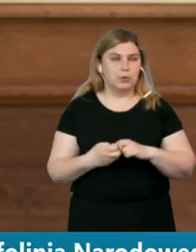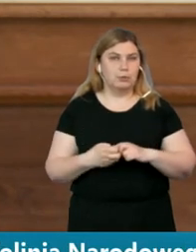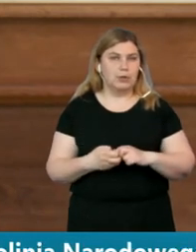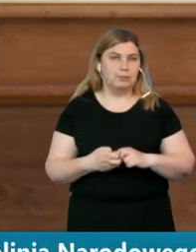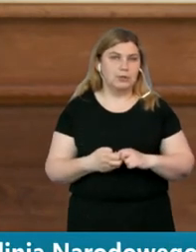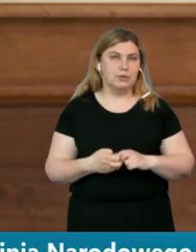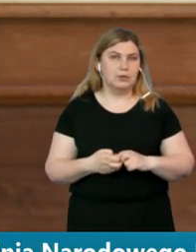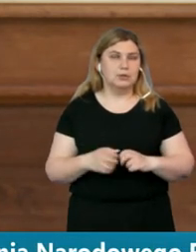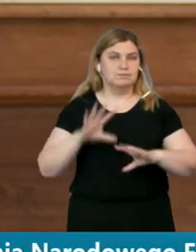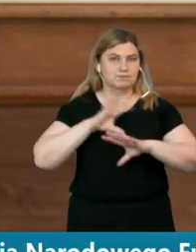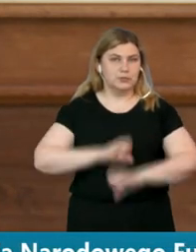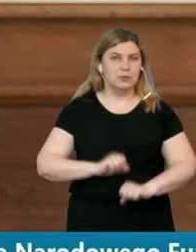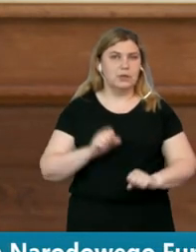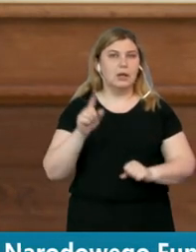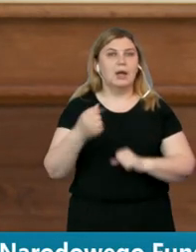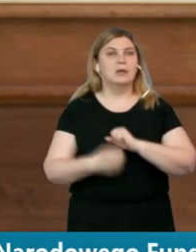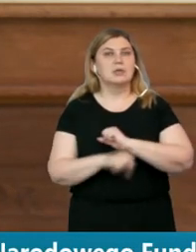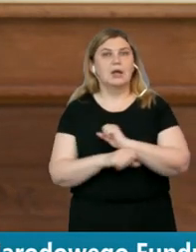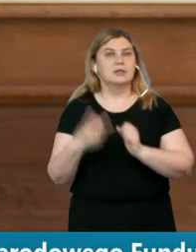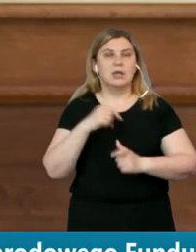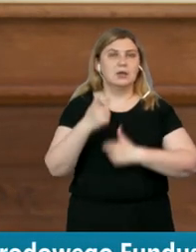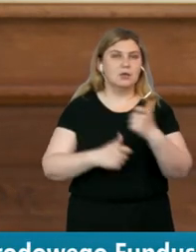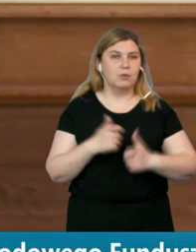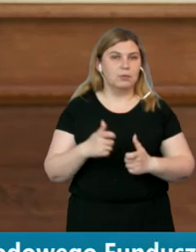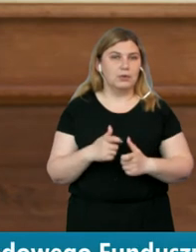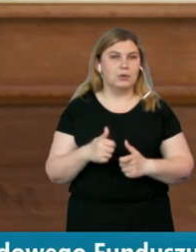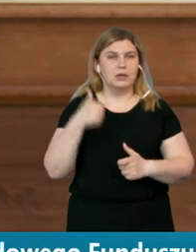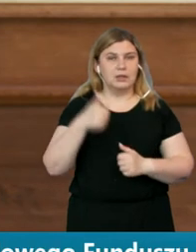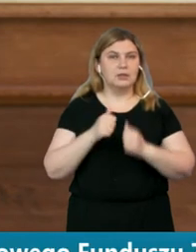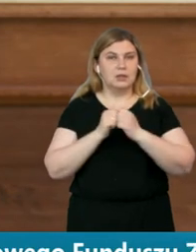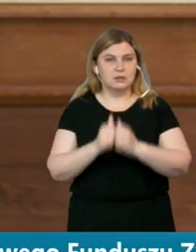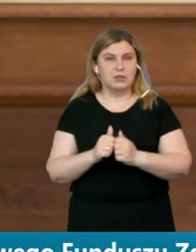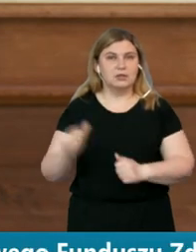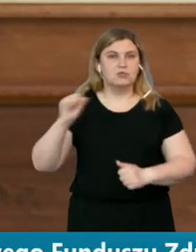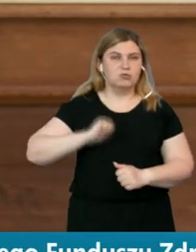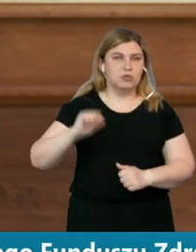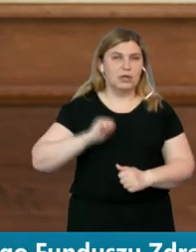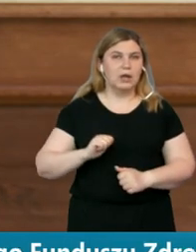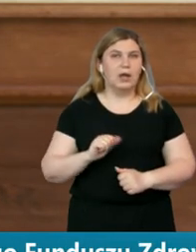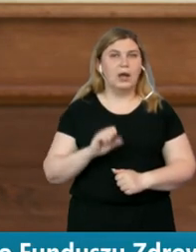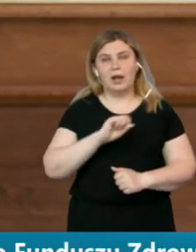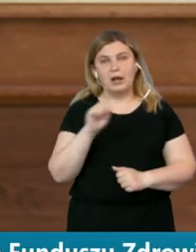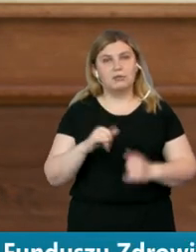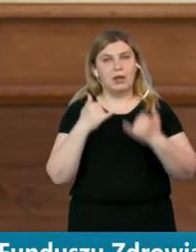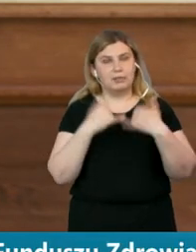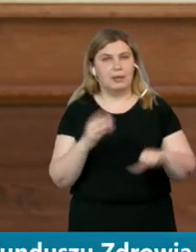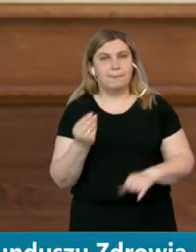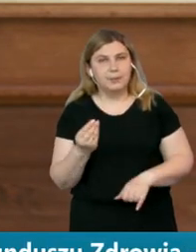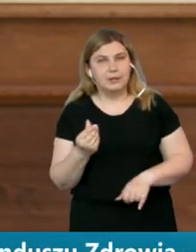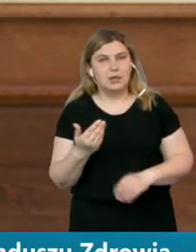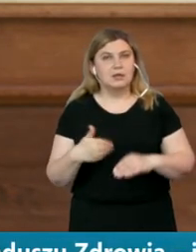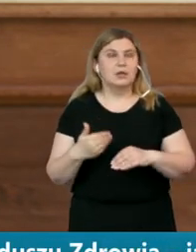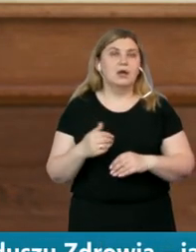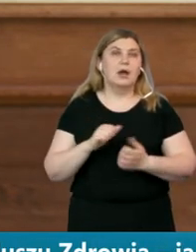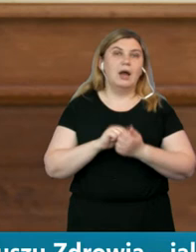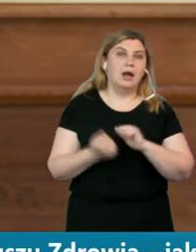te problemy przetrwać. Alternatywą byłoby nie robienie jednego z tych zadań i czekanie, aż pojawią się jakieś inne pieniądze zewnętrzne lub